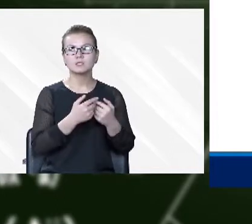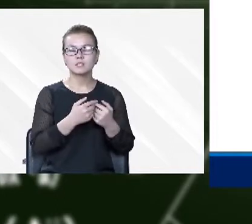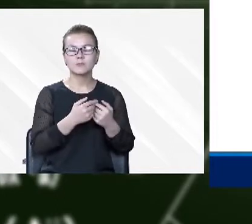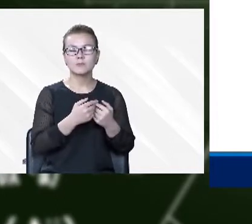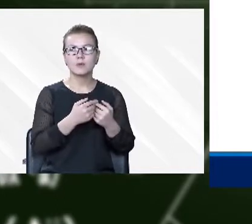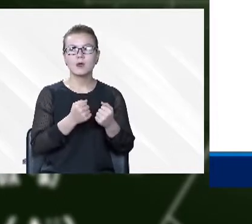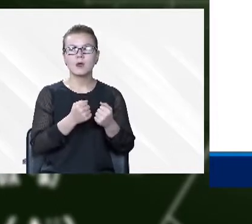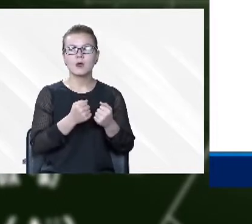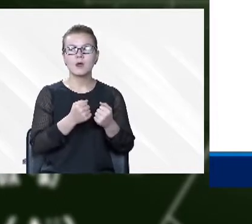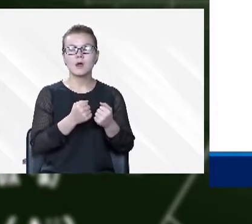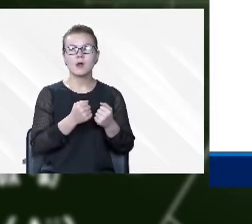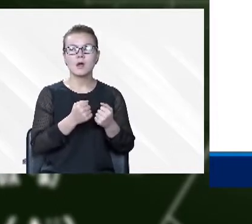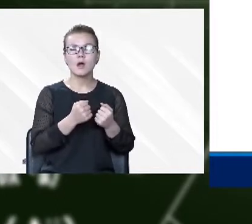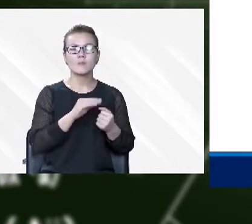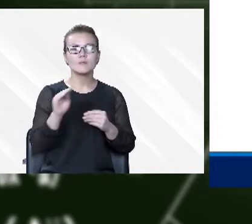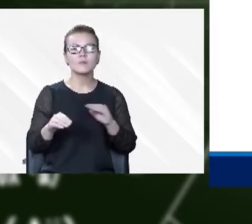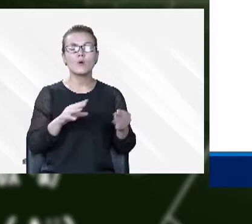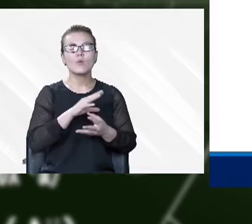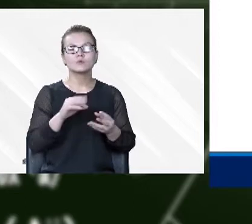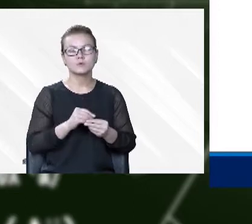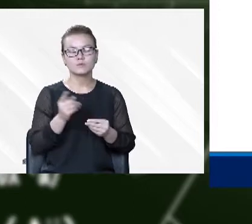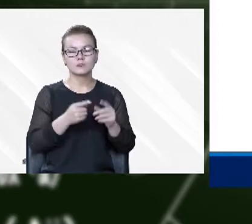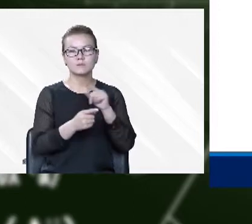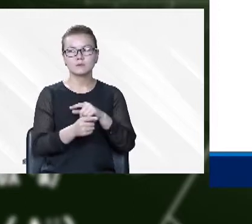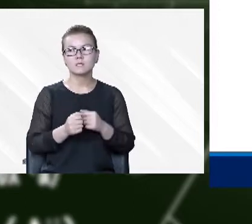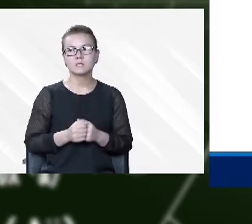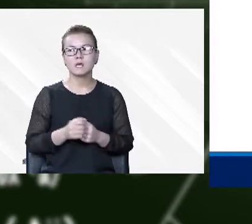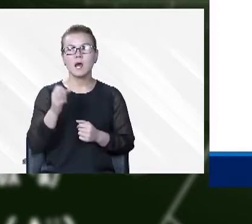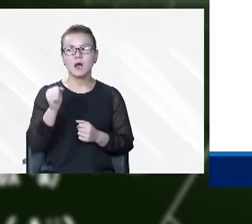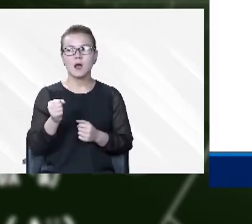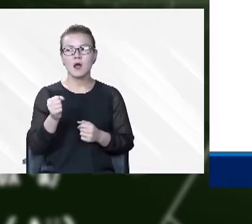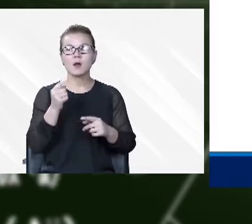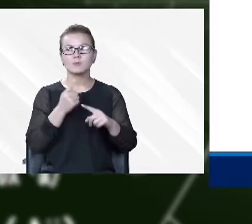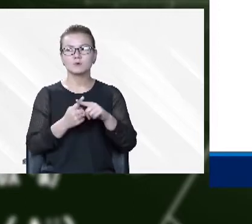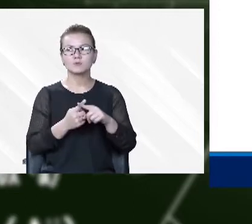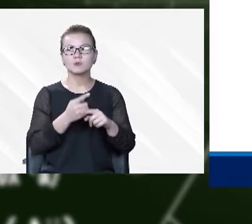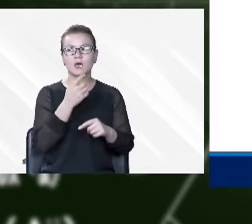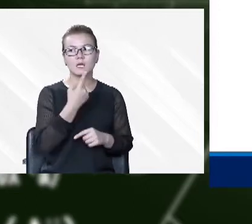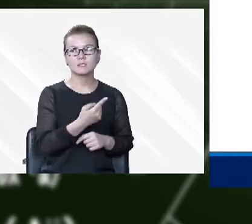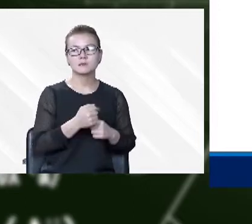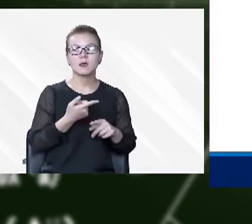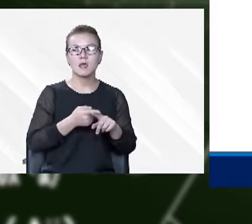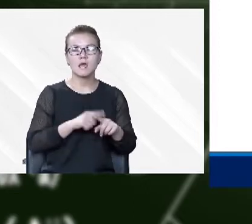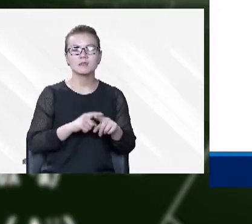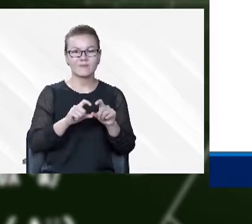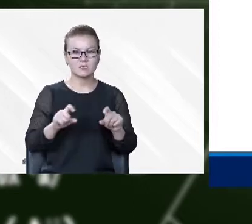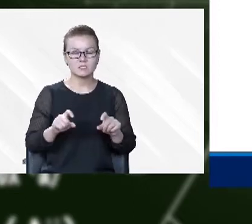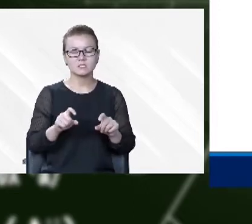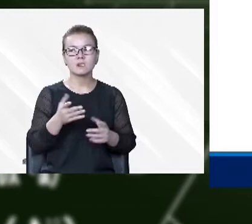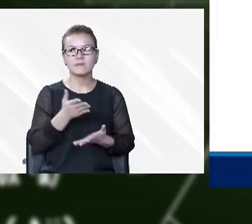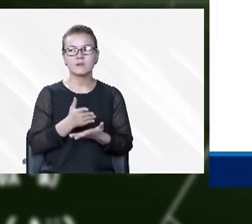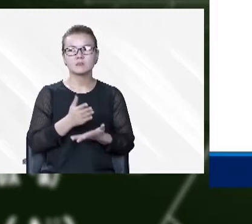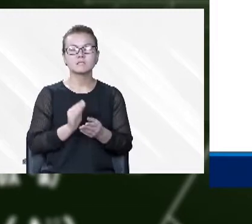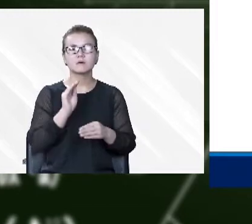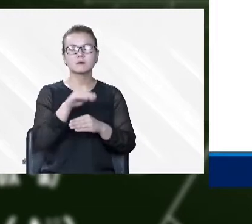Приведем обе дроби к общему знаменателю а плюс 1. Это выражение и является